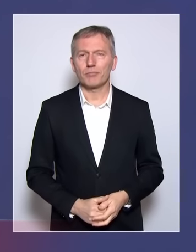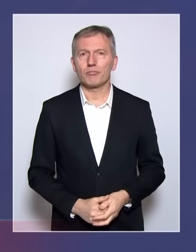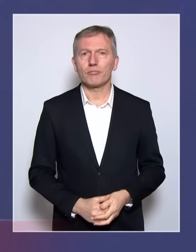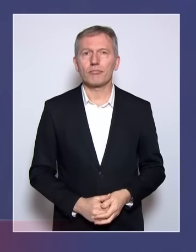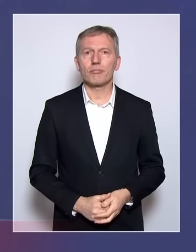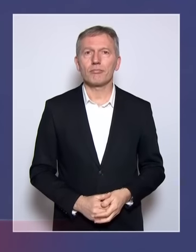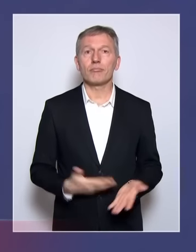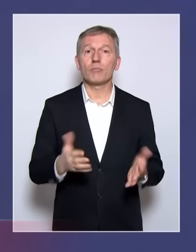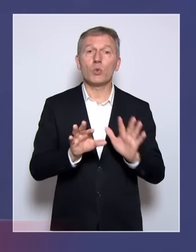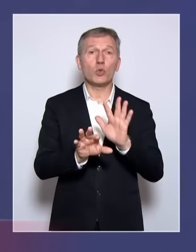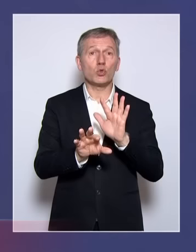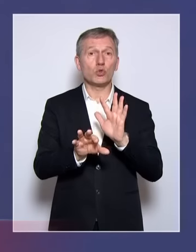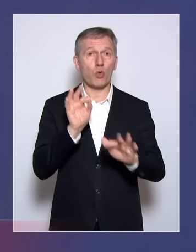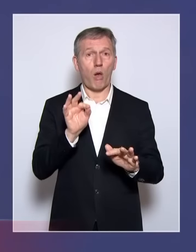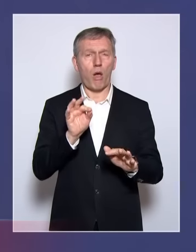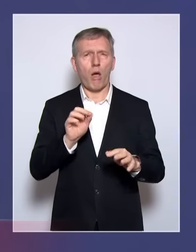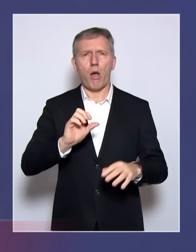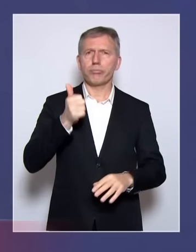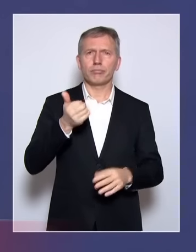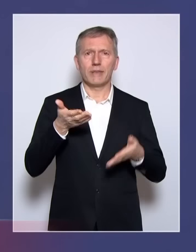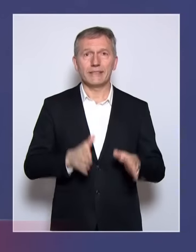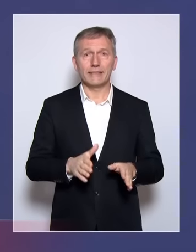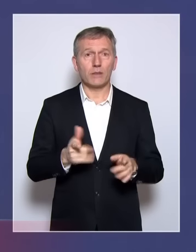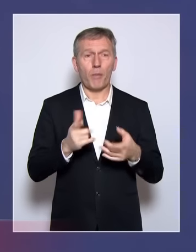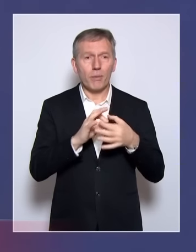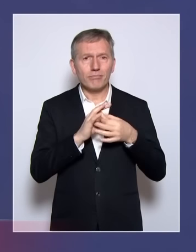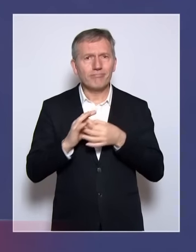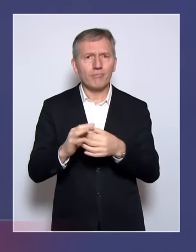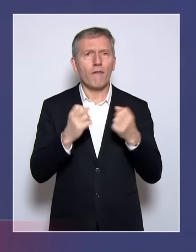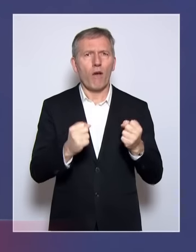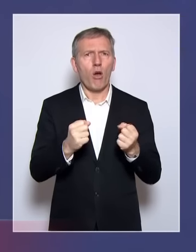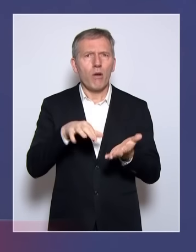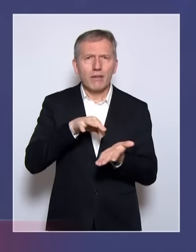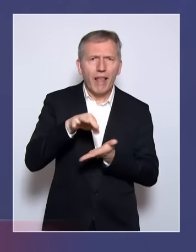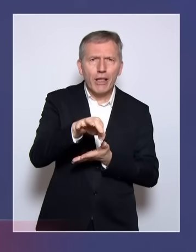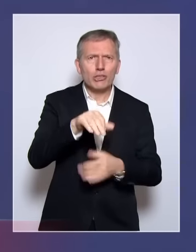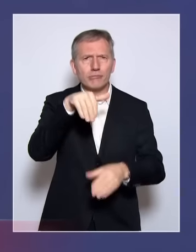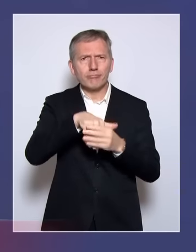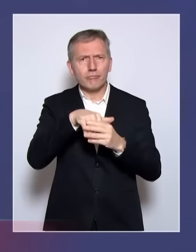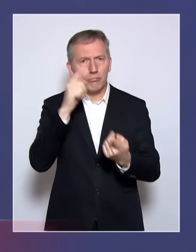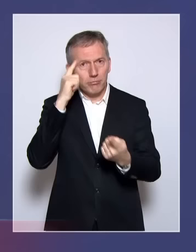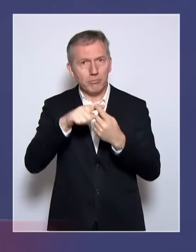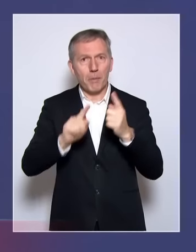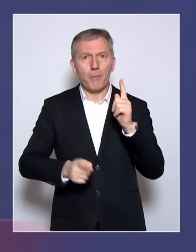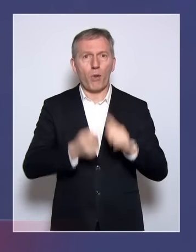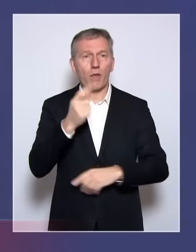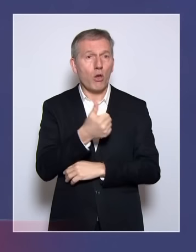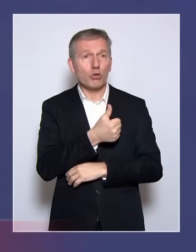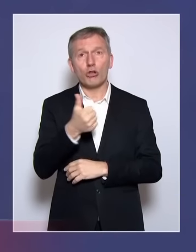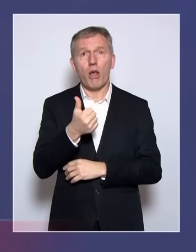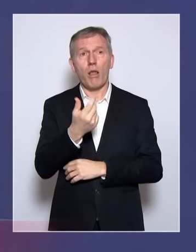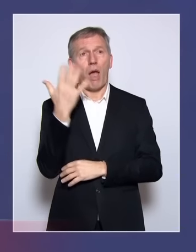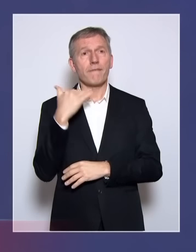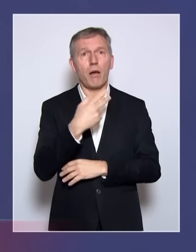Second choix décisif, ça a été le choix de l'unité stratégique sur des sujets qui, jusque-là, étaient restés du seul ressort des nations.